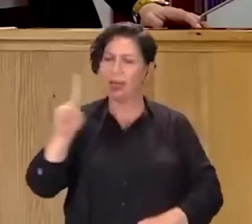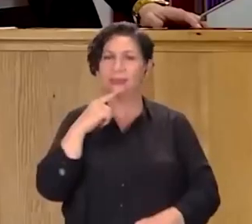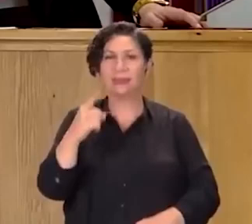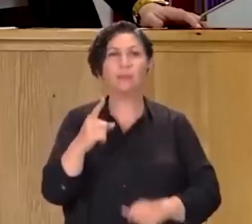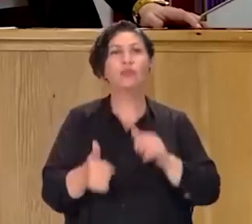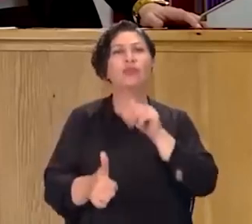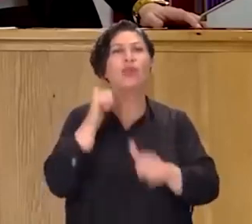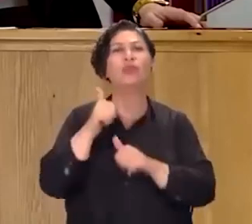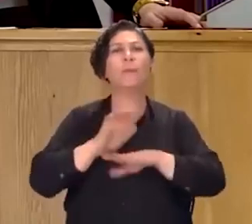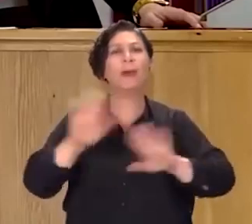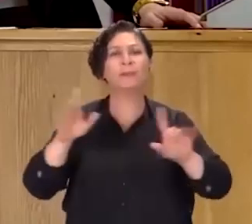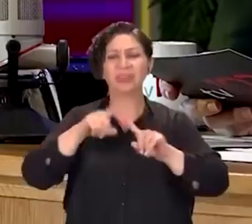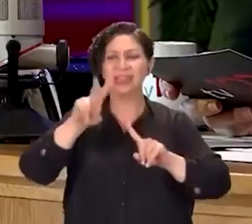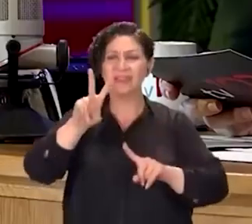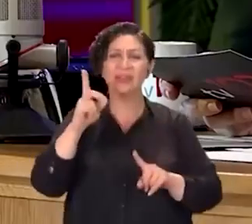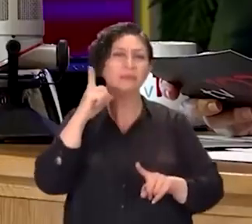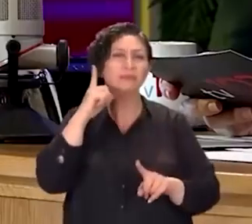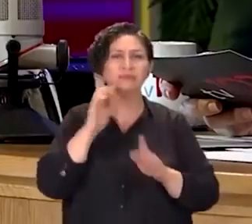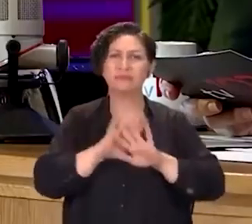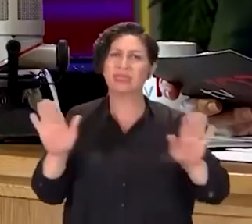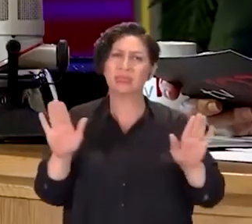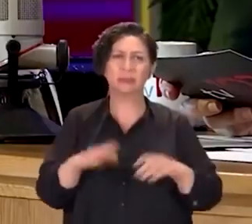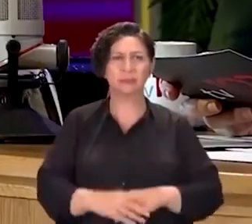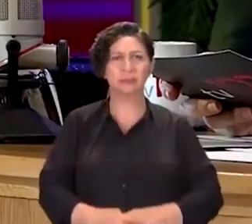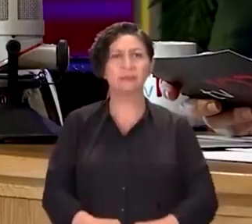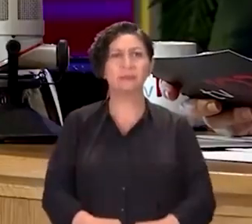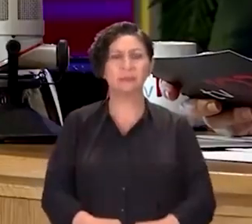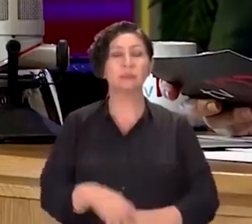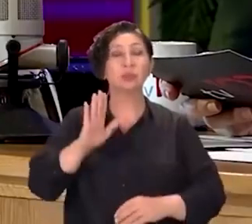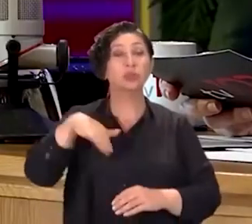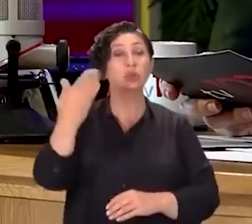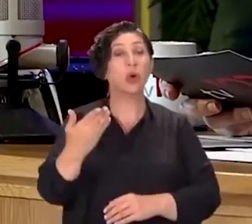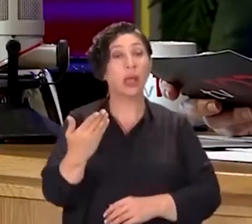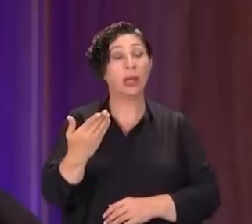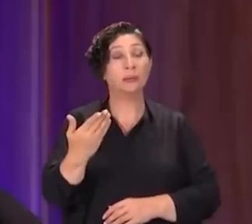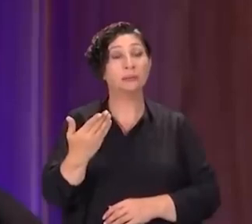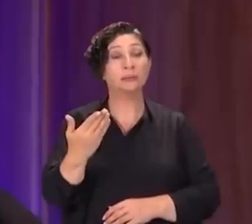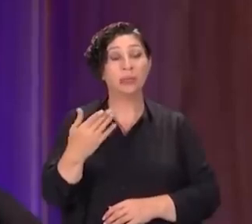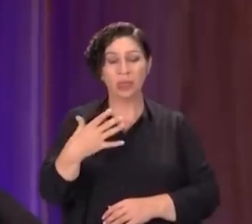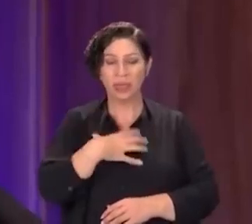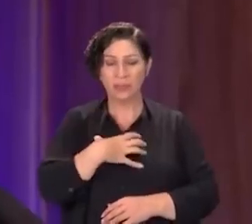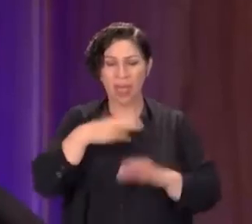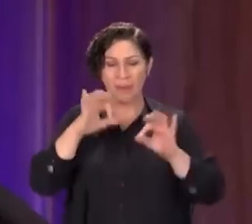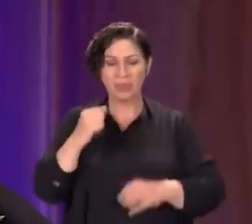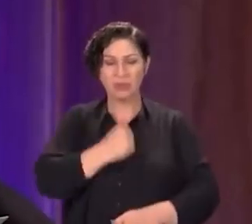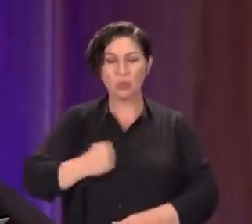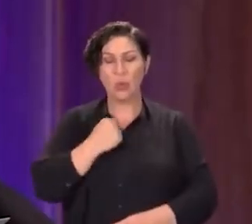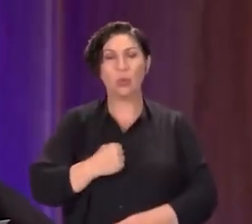derim, dönmem, televizyon yıldızlığı bitti. Sonra diyorsunuz ki, kendime hep